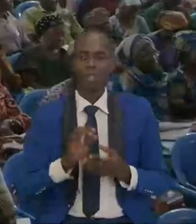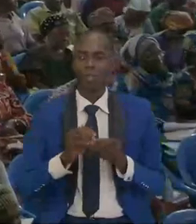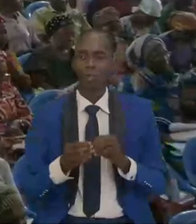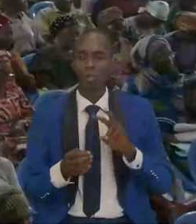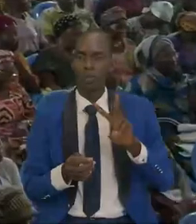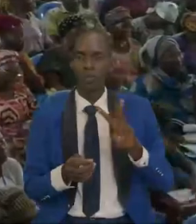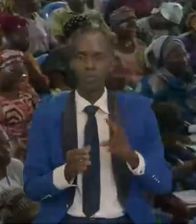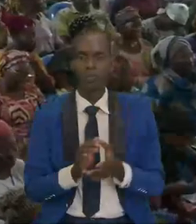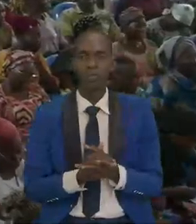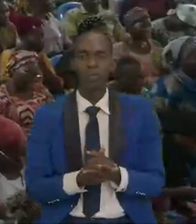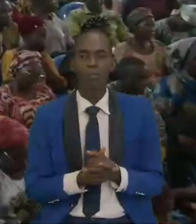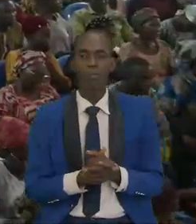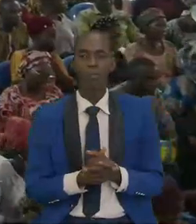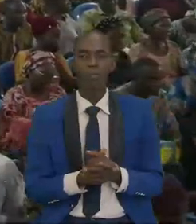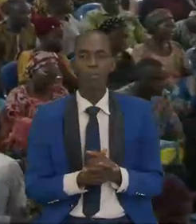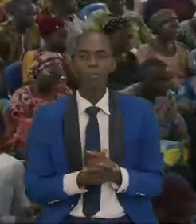Numéro 2,